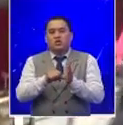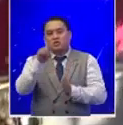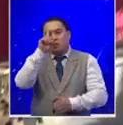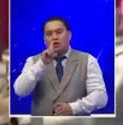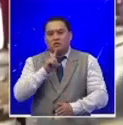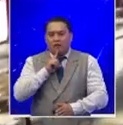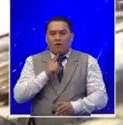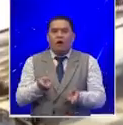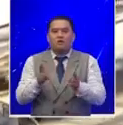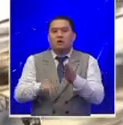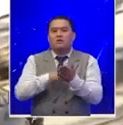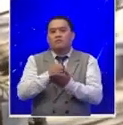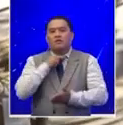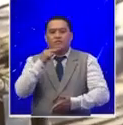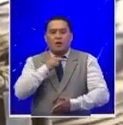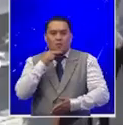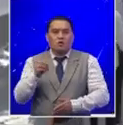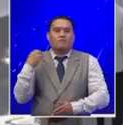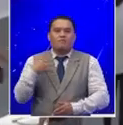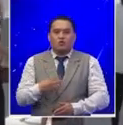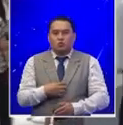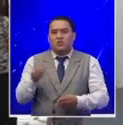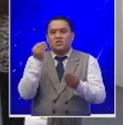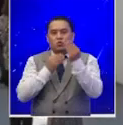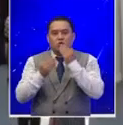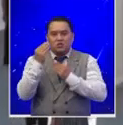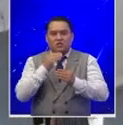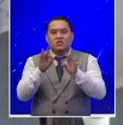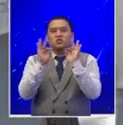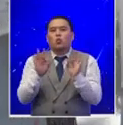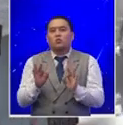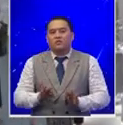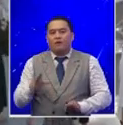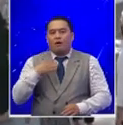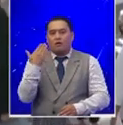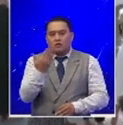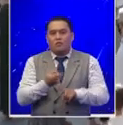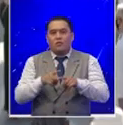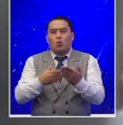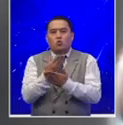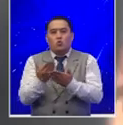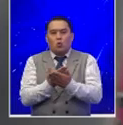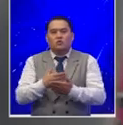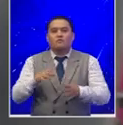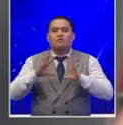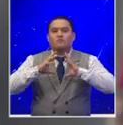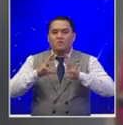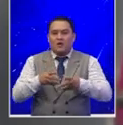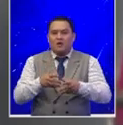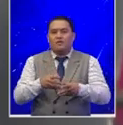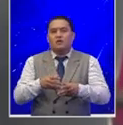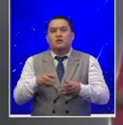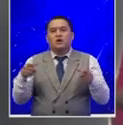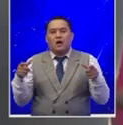Несмотря на то, что основное внимание приковано к объектам французского искусства, художники и галереи со всего мира, вопреки